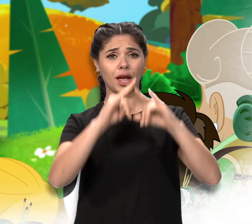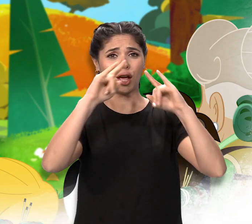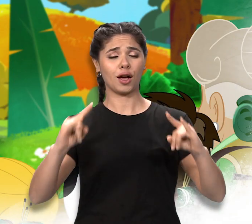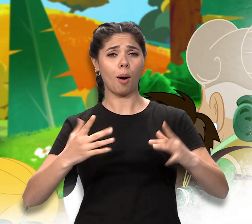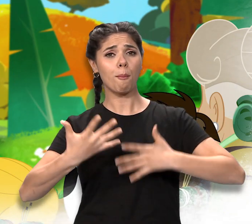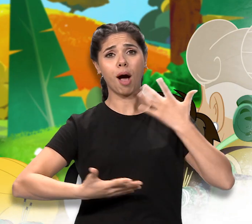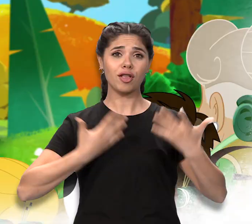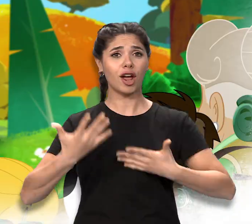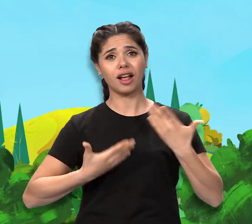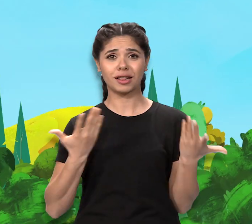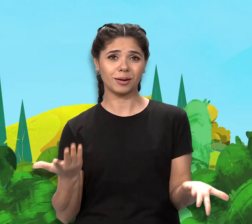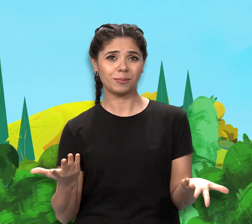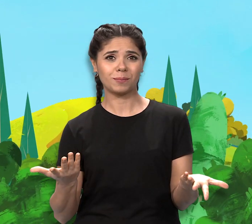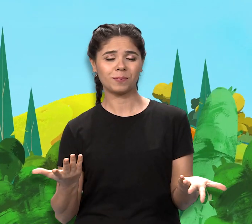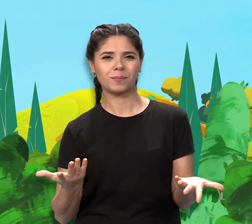Kamp macerası.